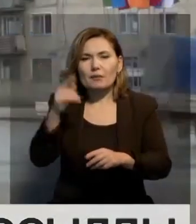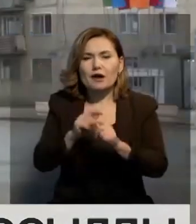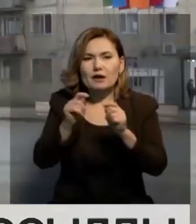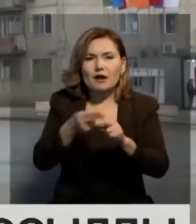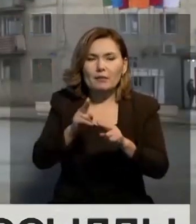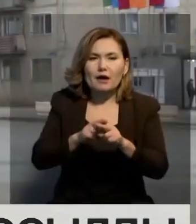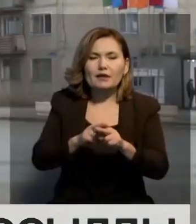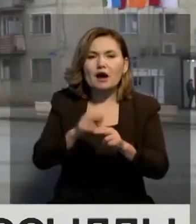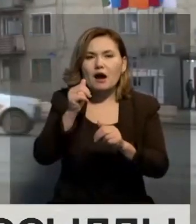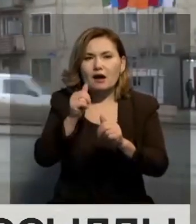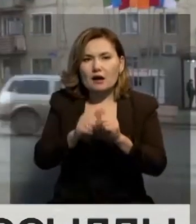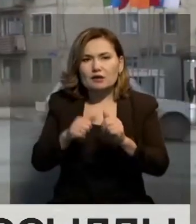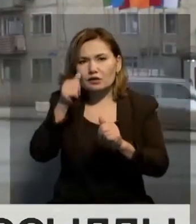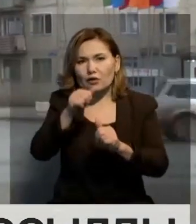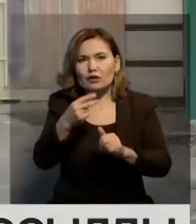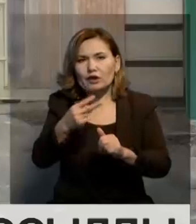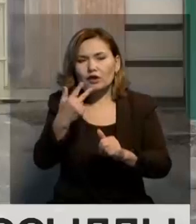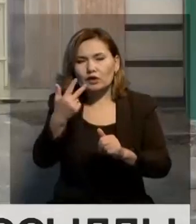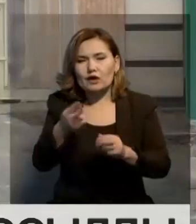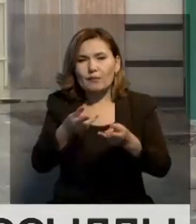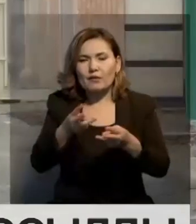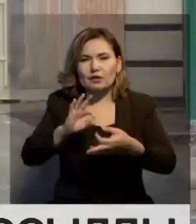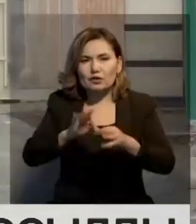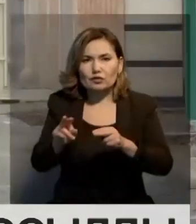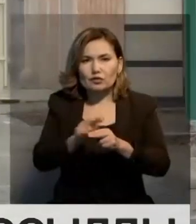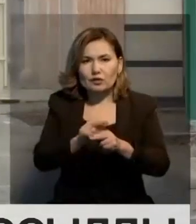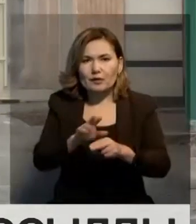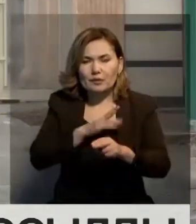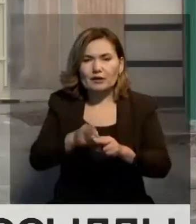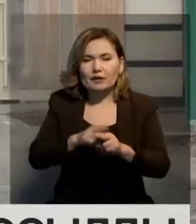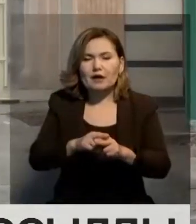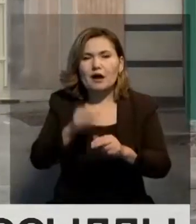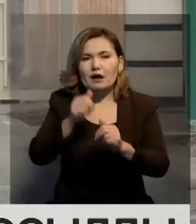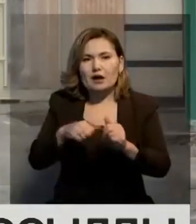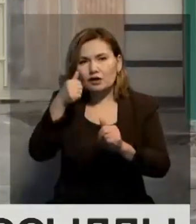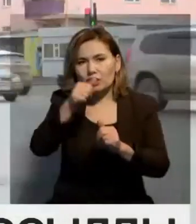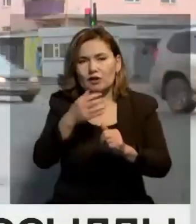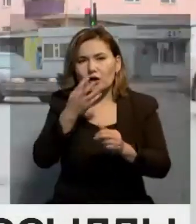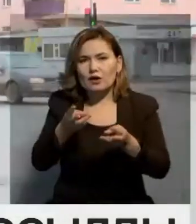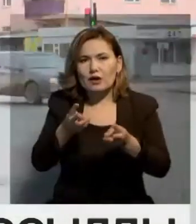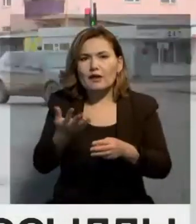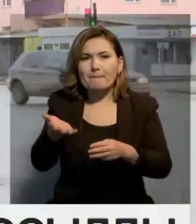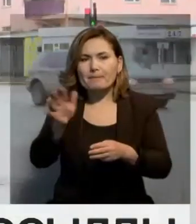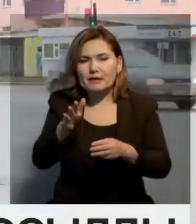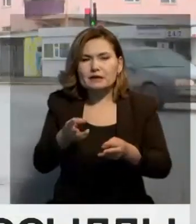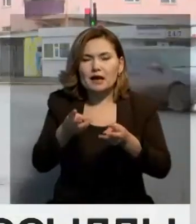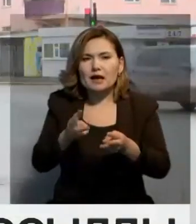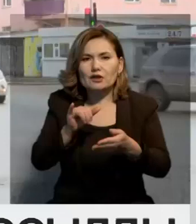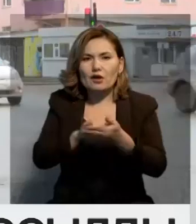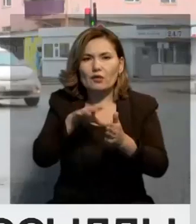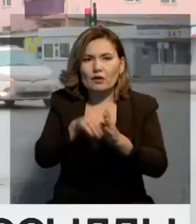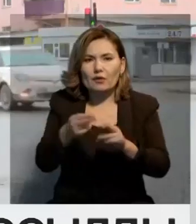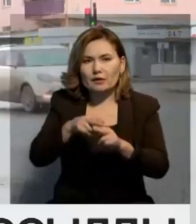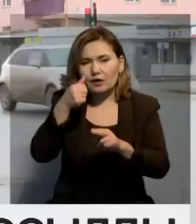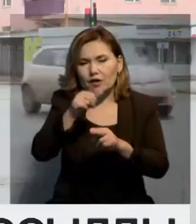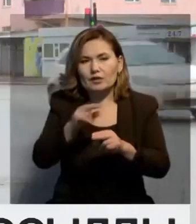жылына 2-3 қазандық ағымдағы және күрделі жөндеуден өткізіледі. Жылда жылыту маусымында 5 қазандық қосылатын, биыл жөндеу